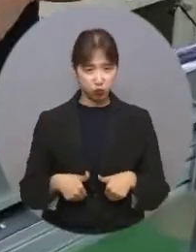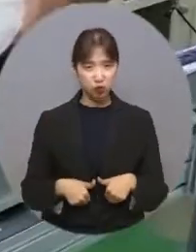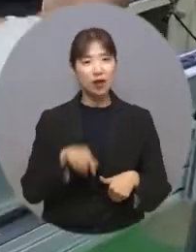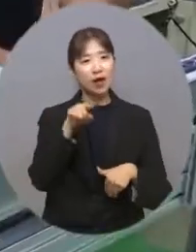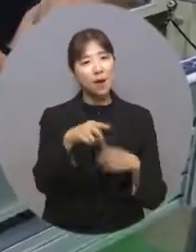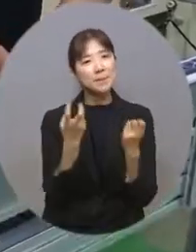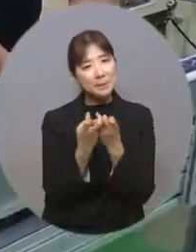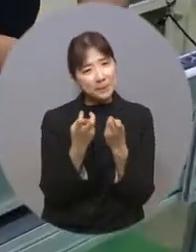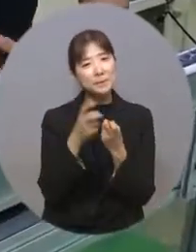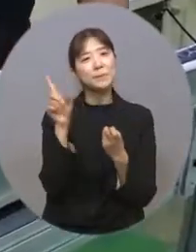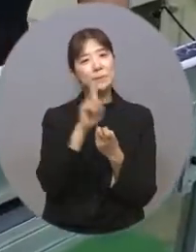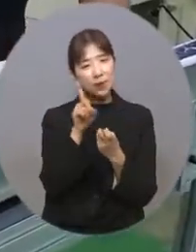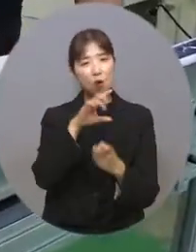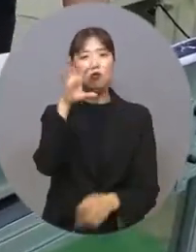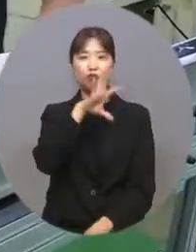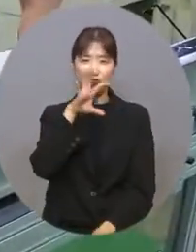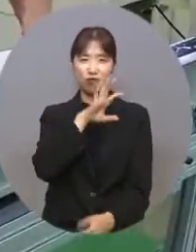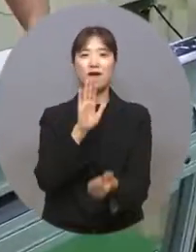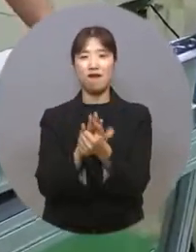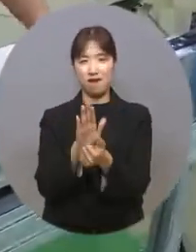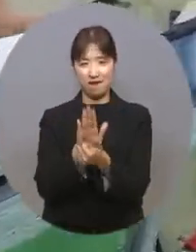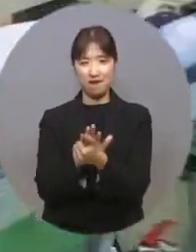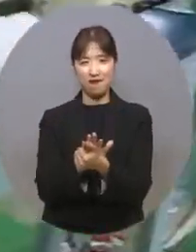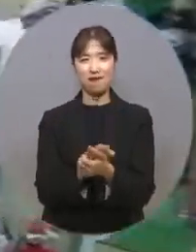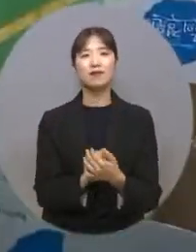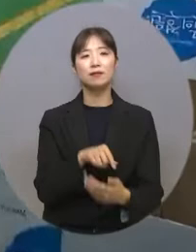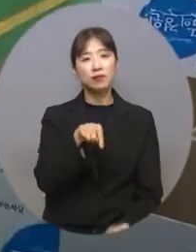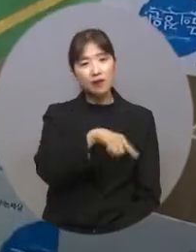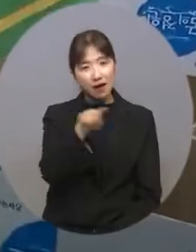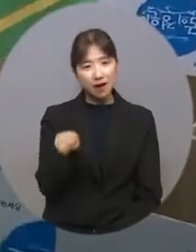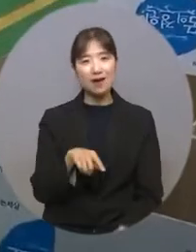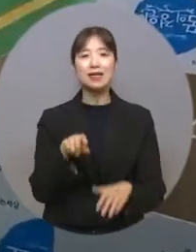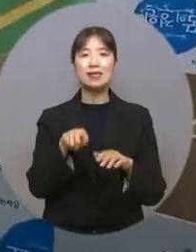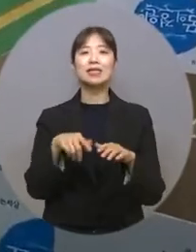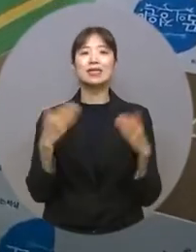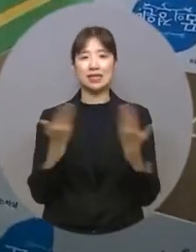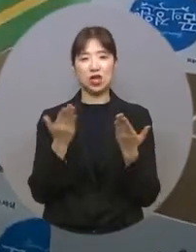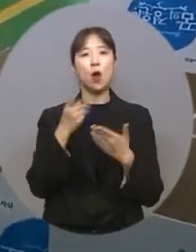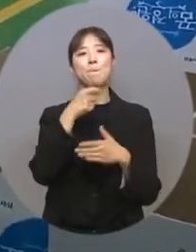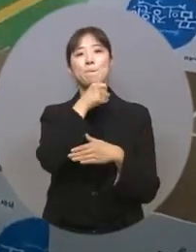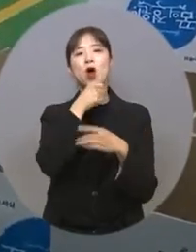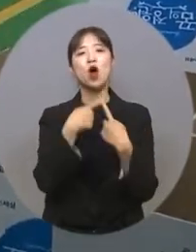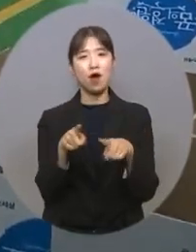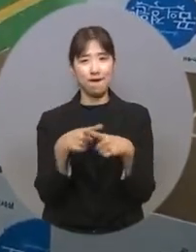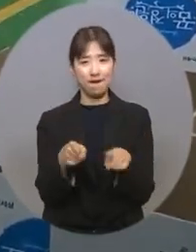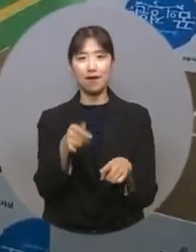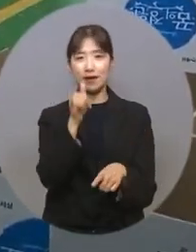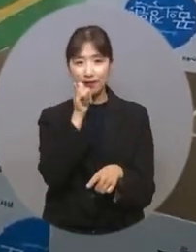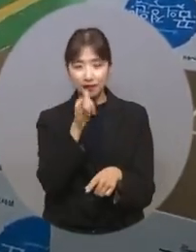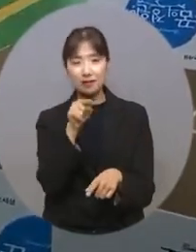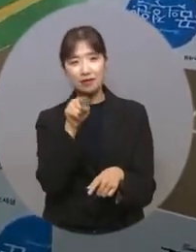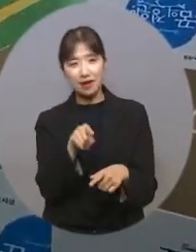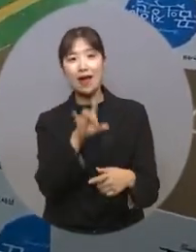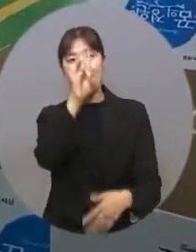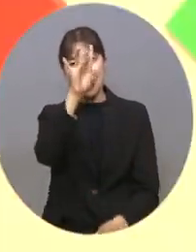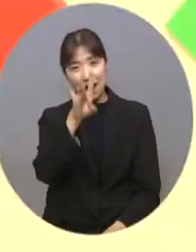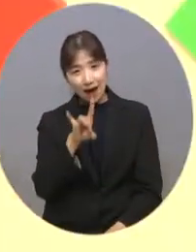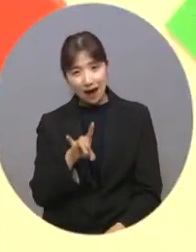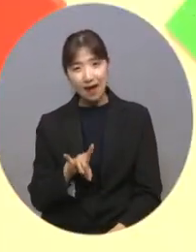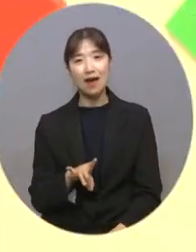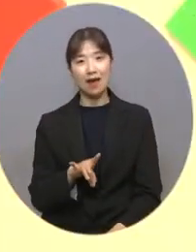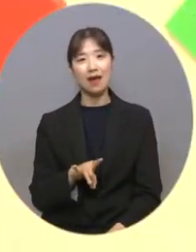그런 훈련들을 또 시키고요. 그래서 그런 부분들을 직업 평가를 합니다. 그래서 이런 어떤 각